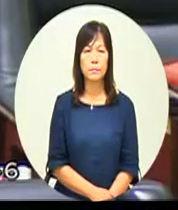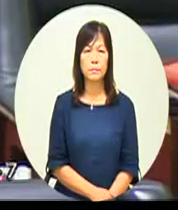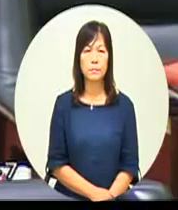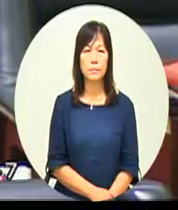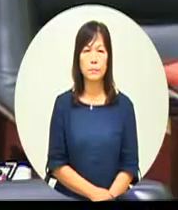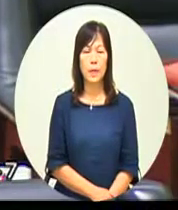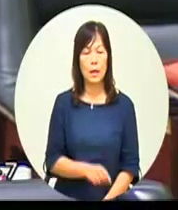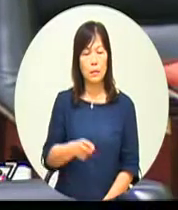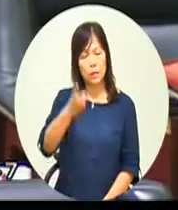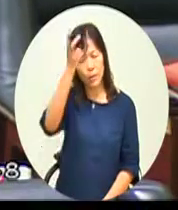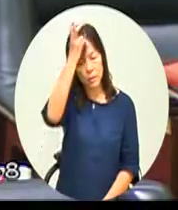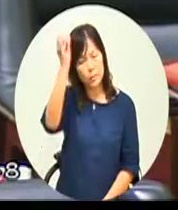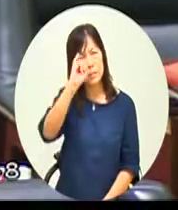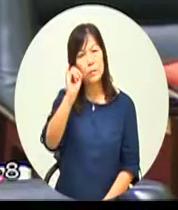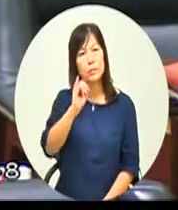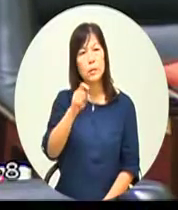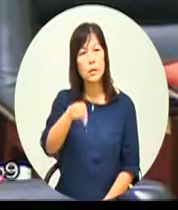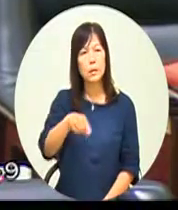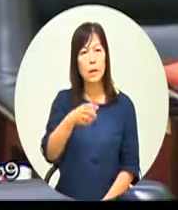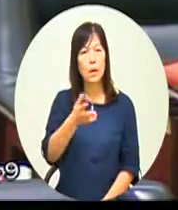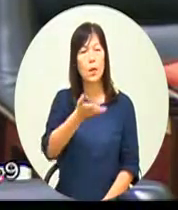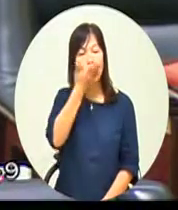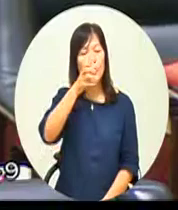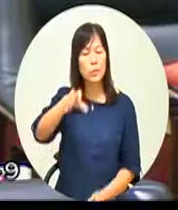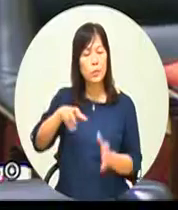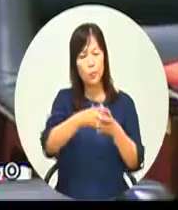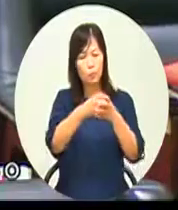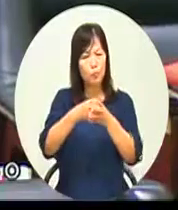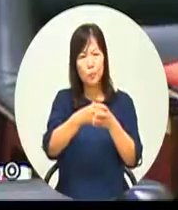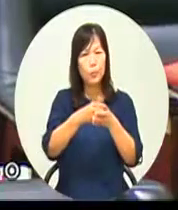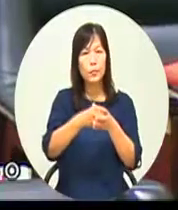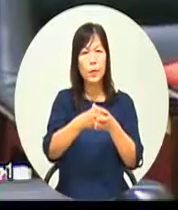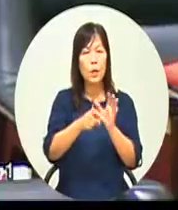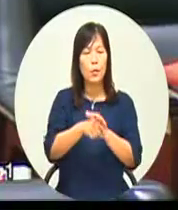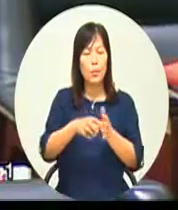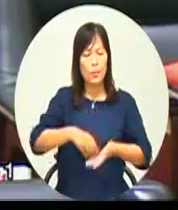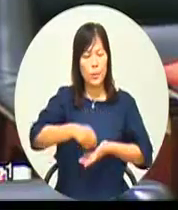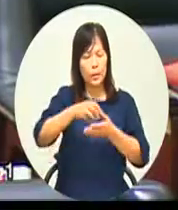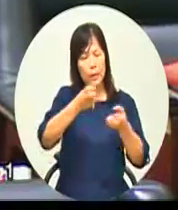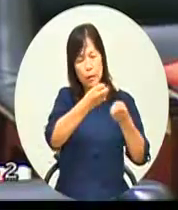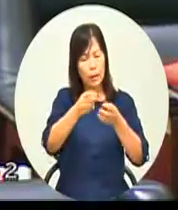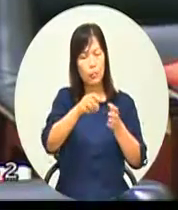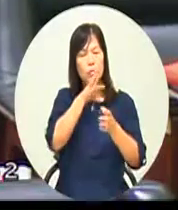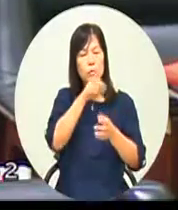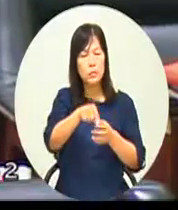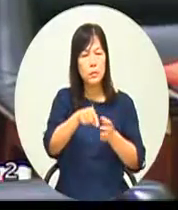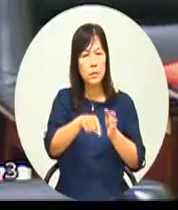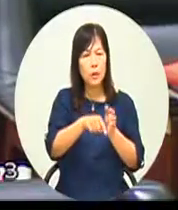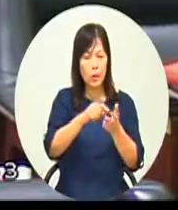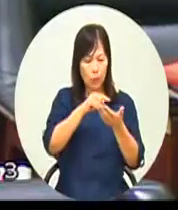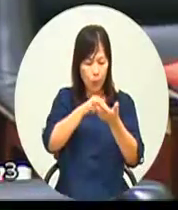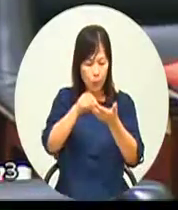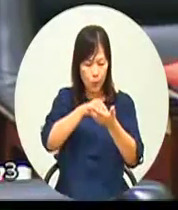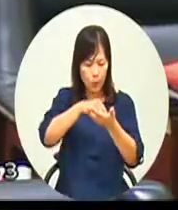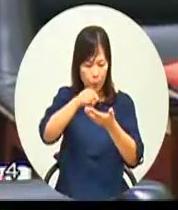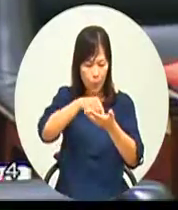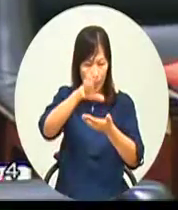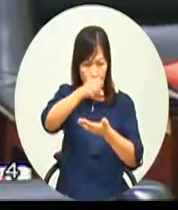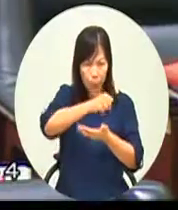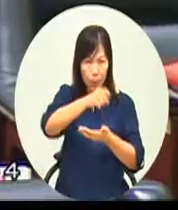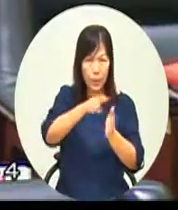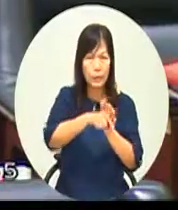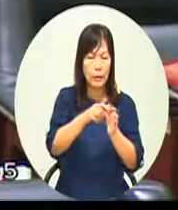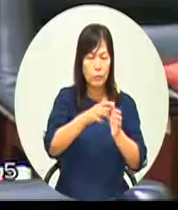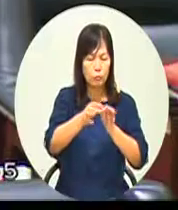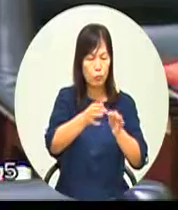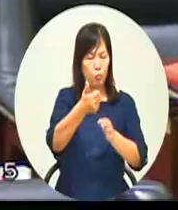哦，曾局长，我们的观光局团队哈，本席提出来特论是讲哦，宝可梦的商机无限哦，那民间